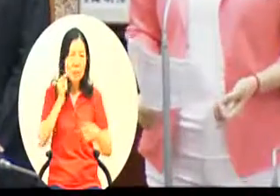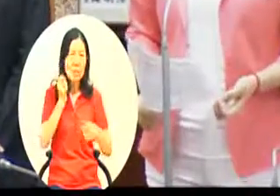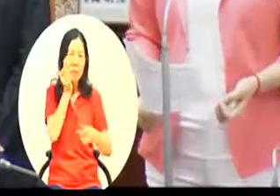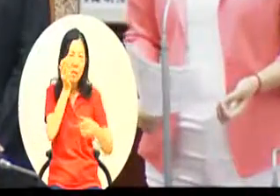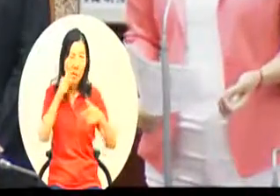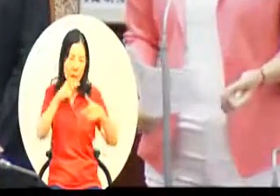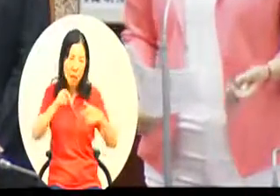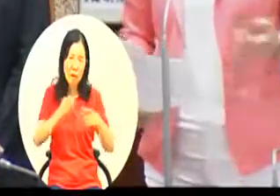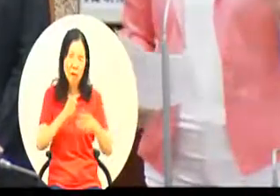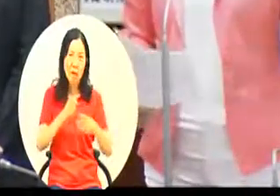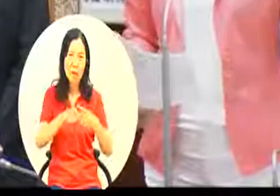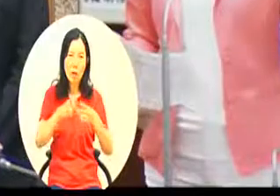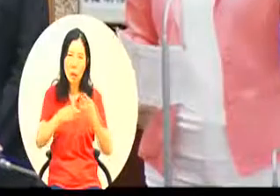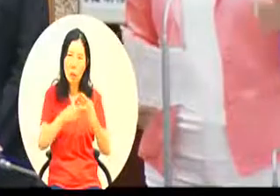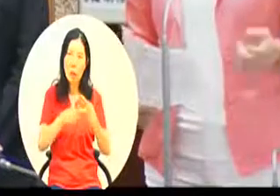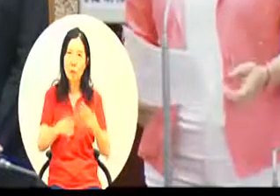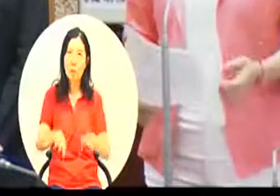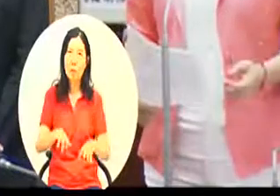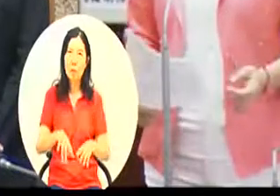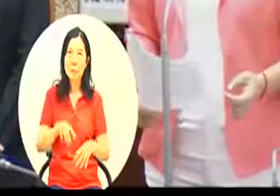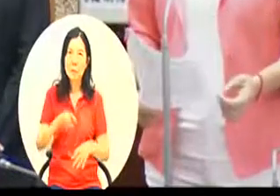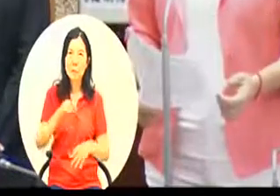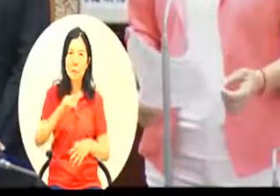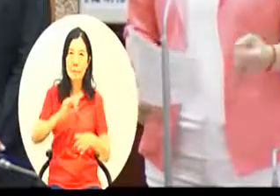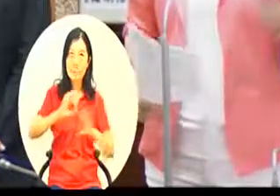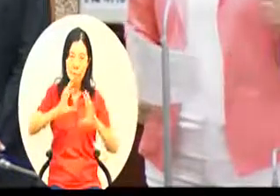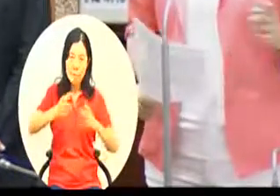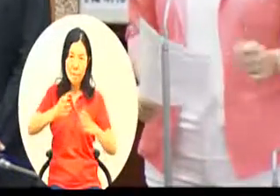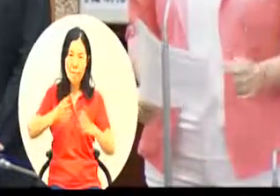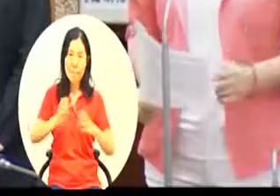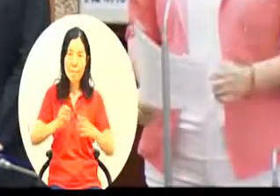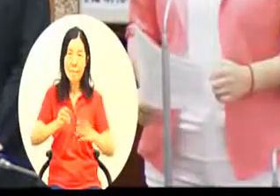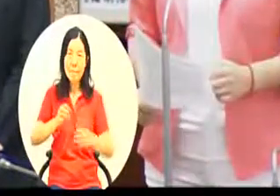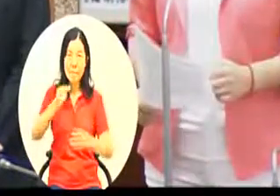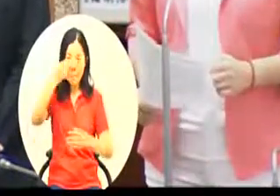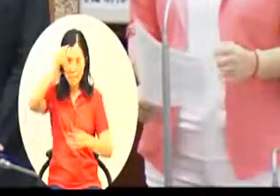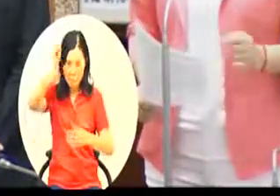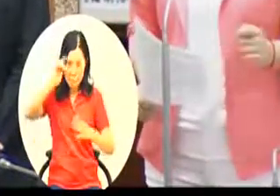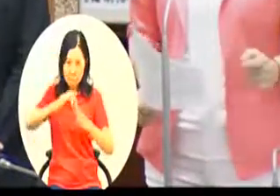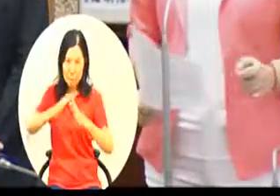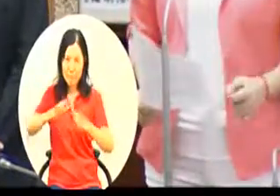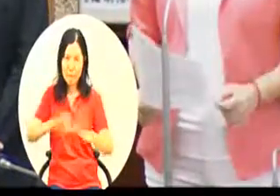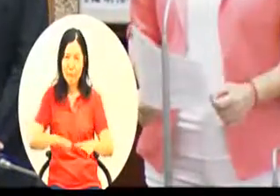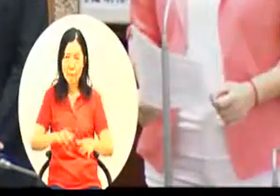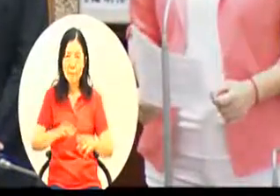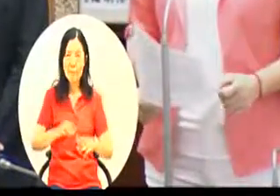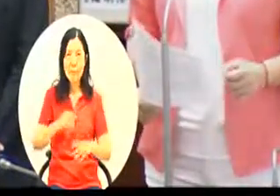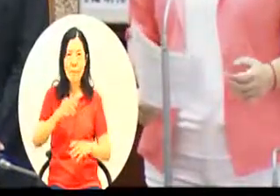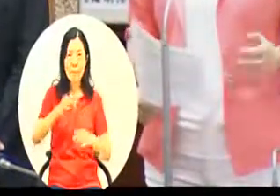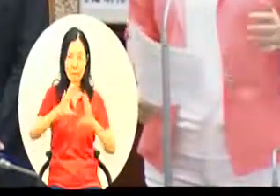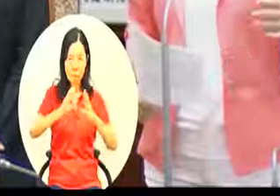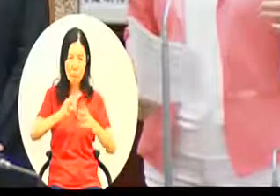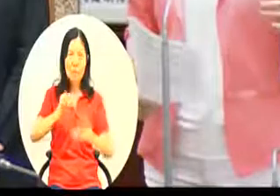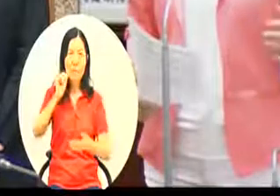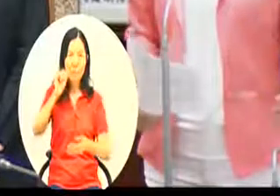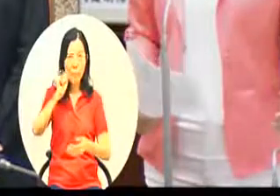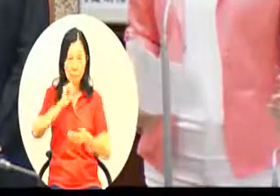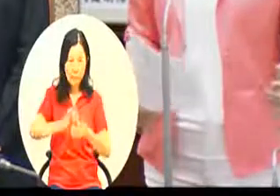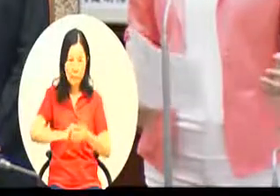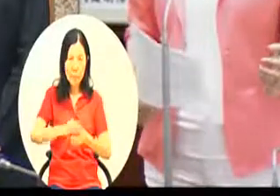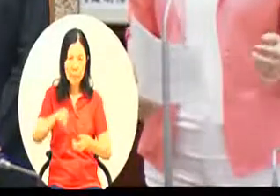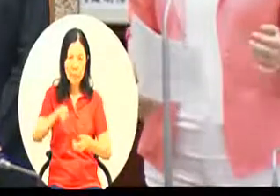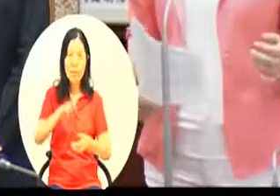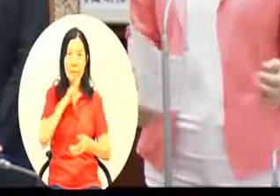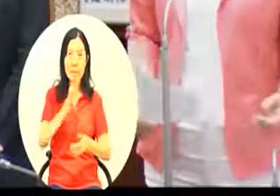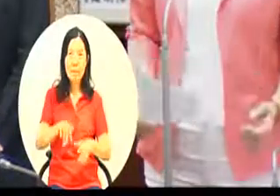已。而且你看这个国定遗址，这在我们国家已经是认定了，那我们的 中